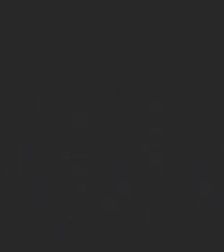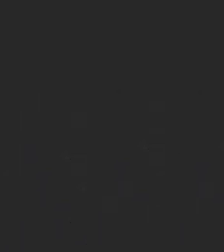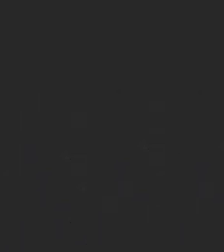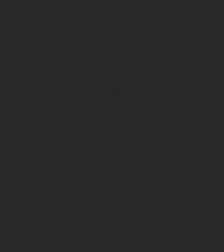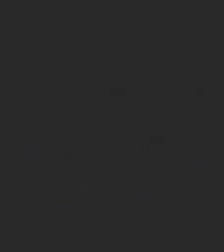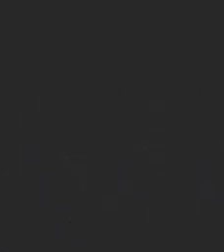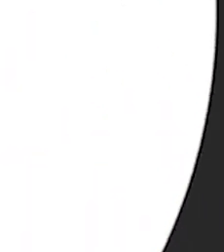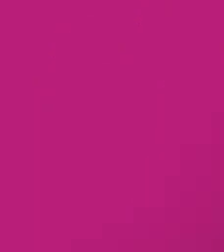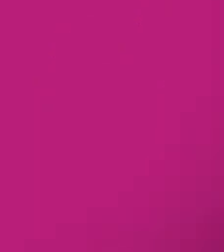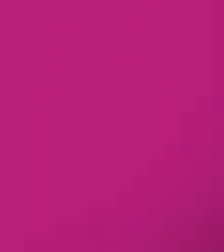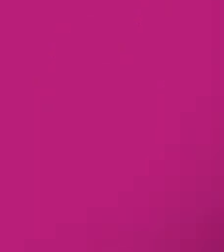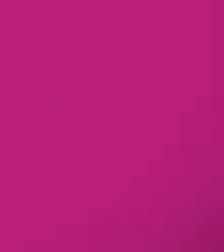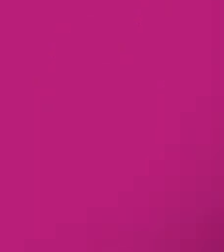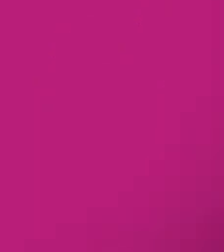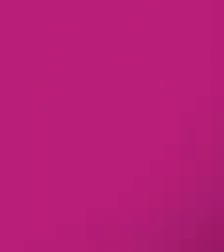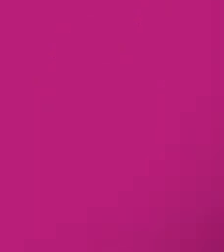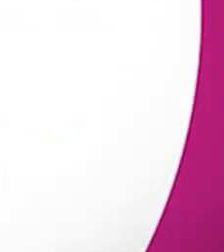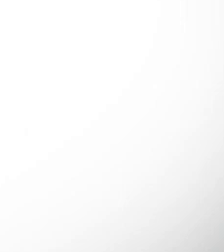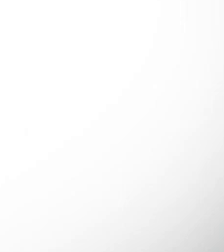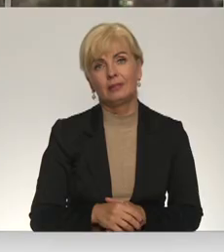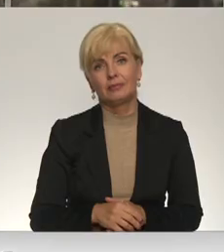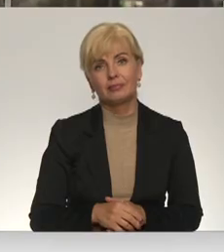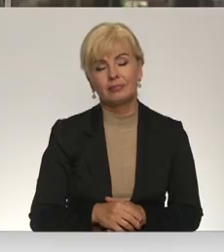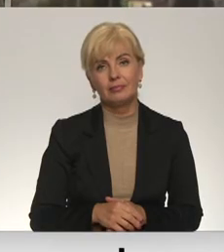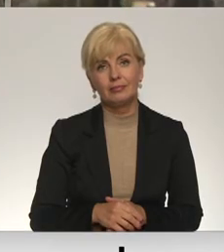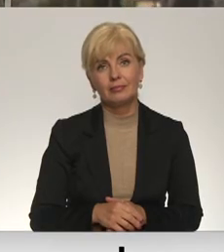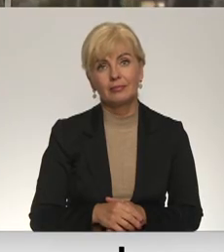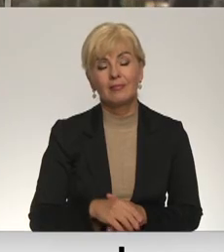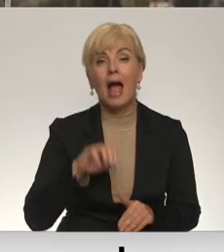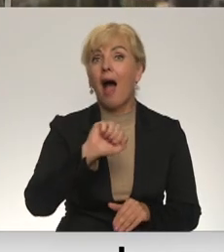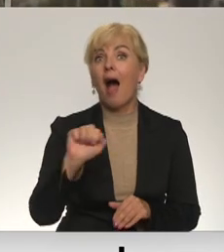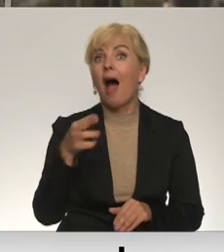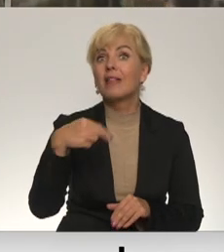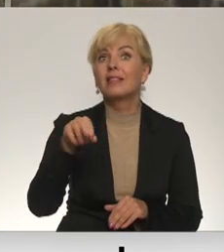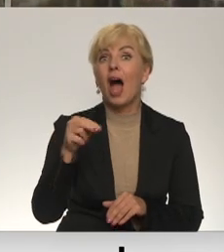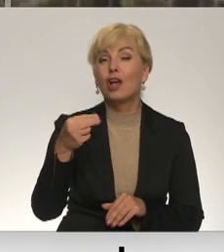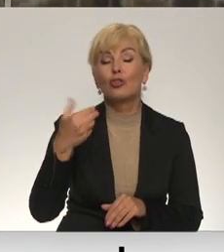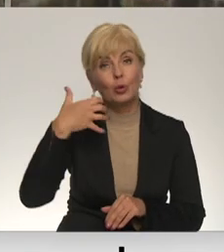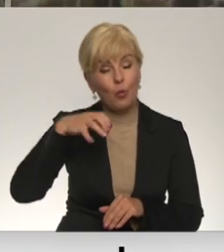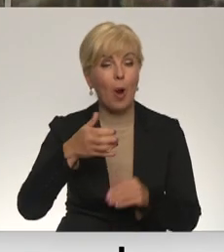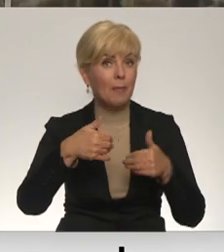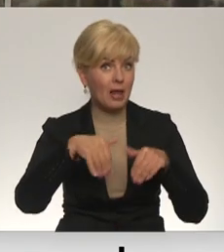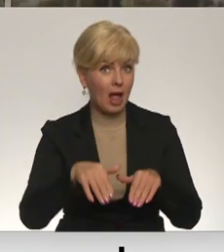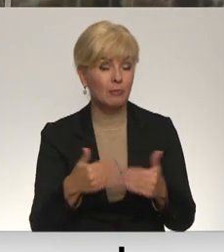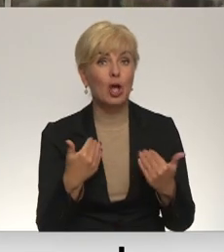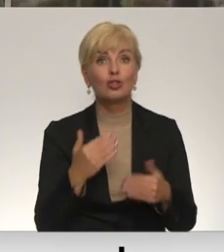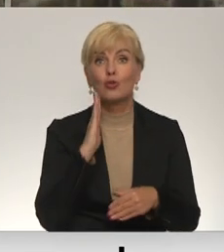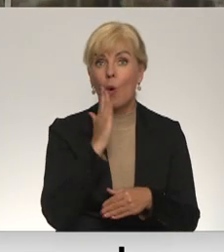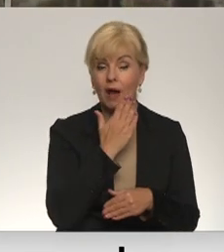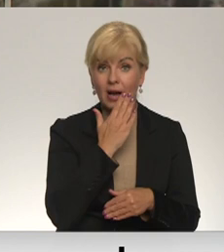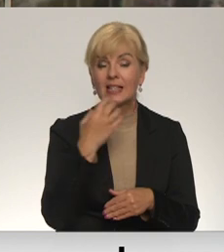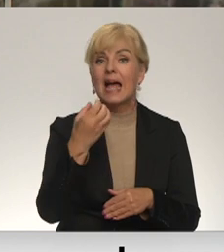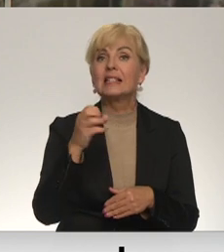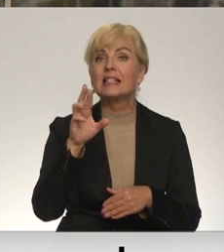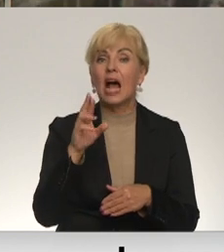Re, viss ēters ir te! Ādažu novada doma lēmusi, ka jau šovasar